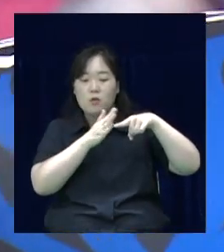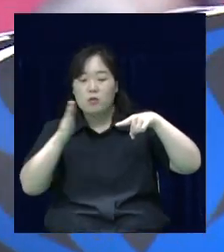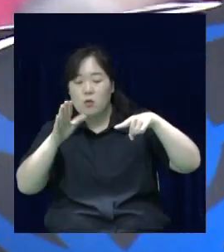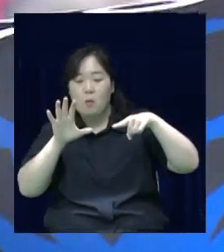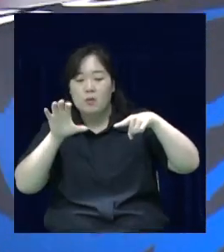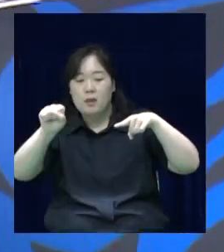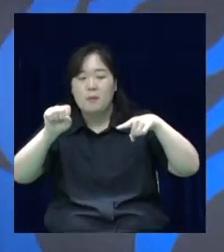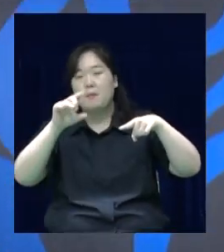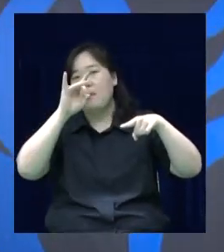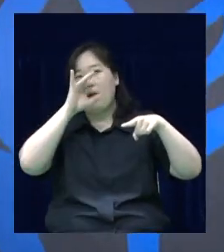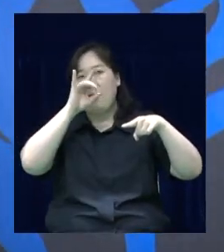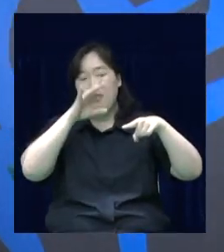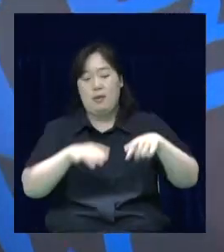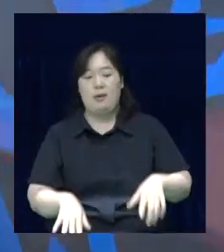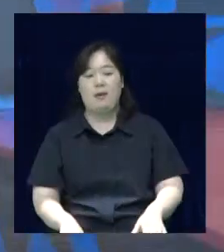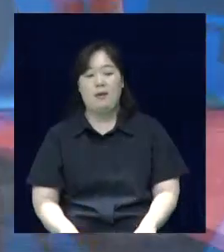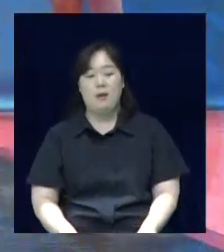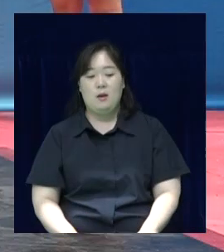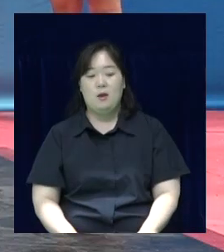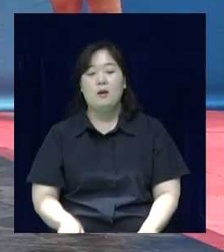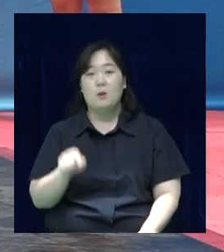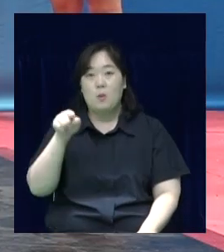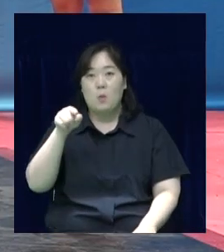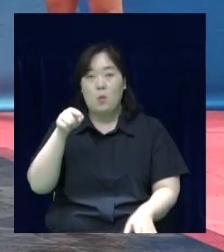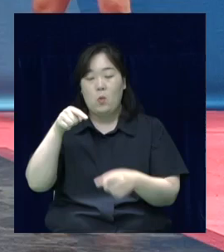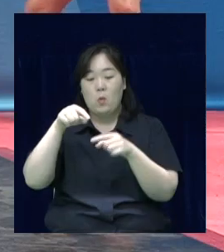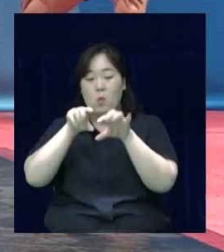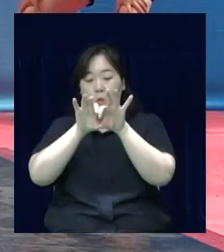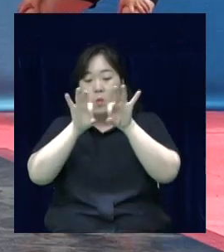예. 라인에 맞게 예.